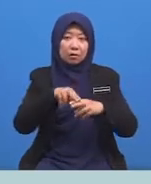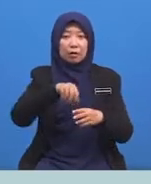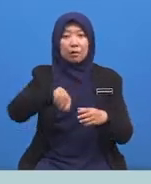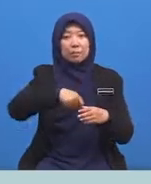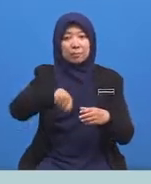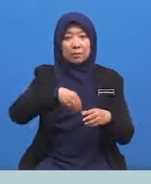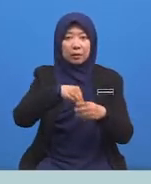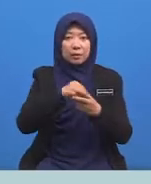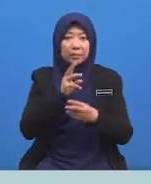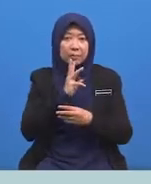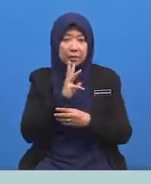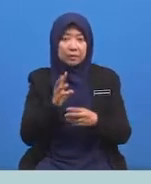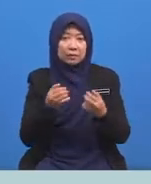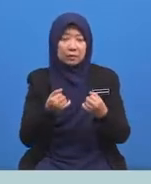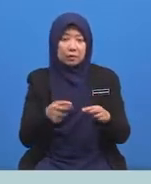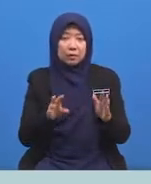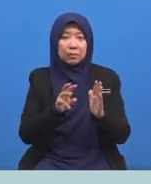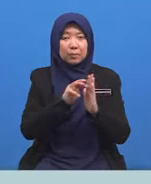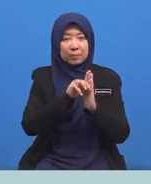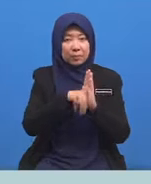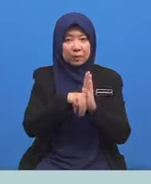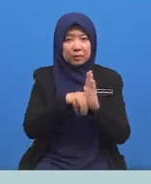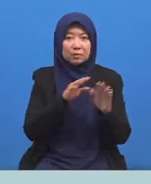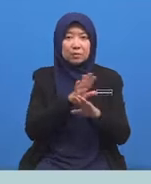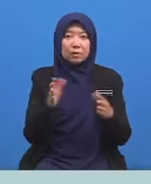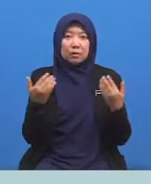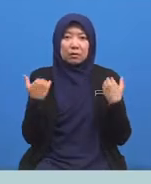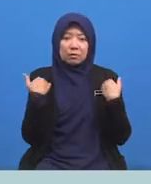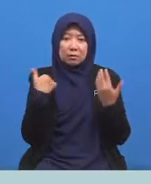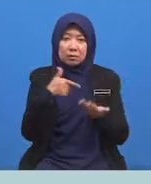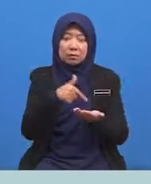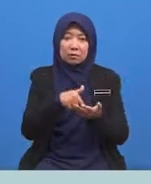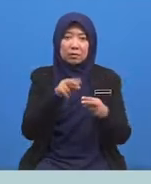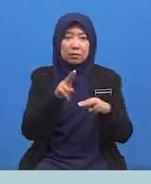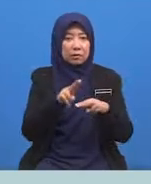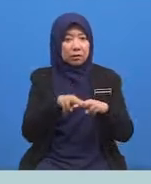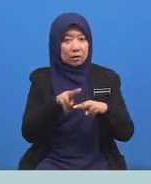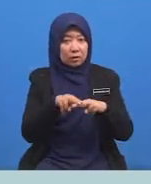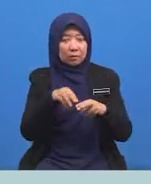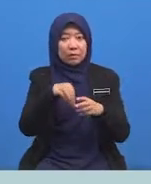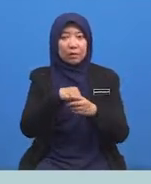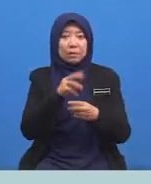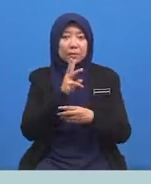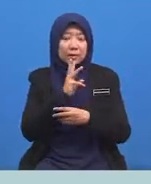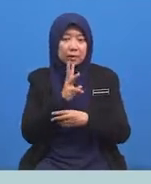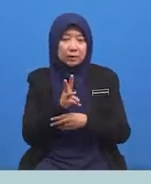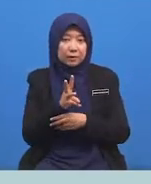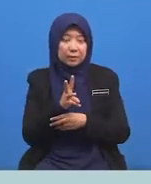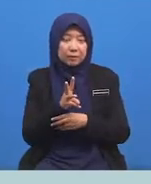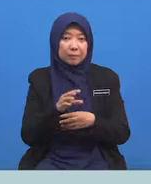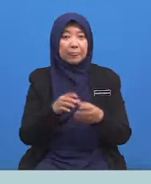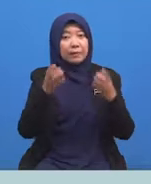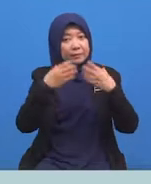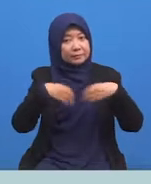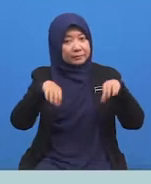air, setelah beberapa minit, tiada lagi kelihatan garam di dalam air tersebut. Terangkan